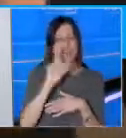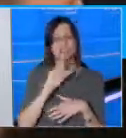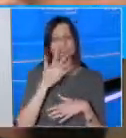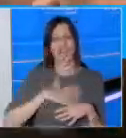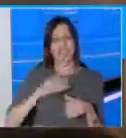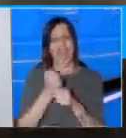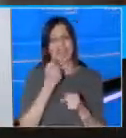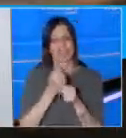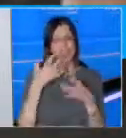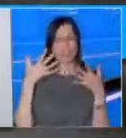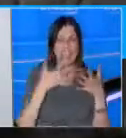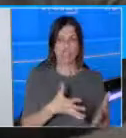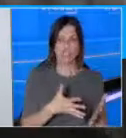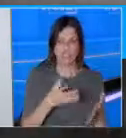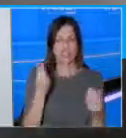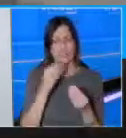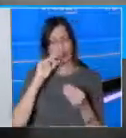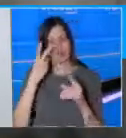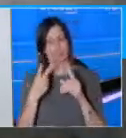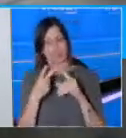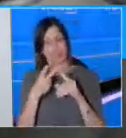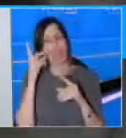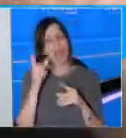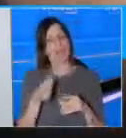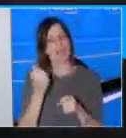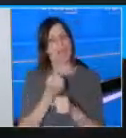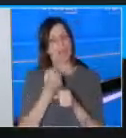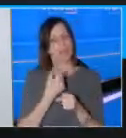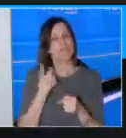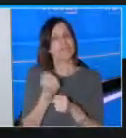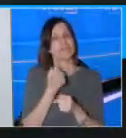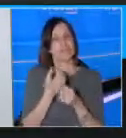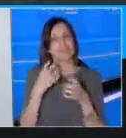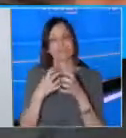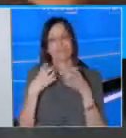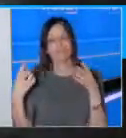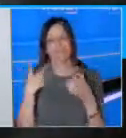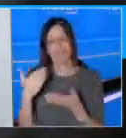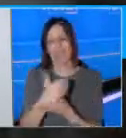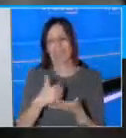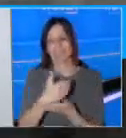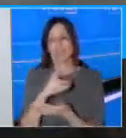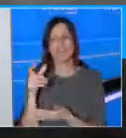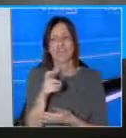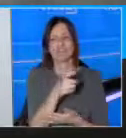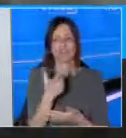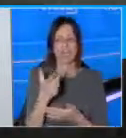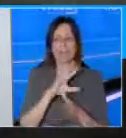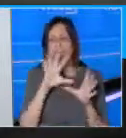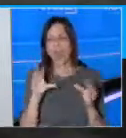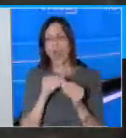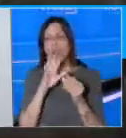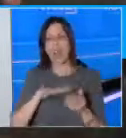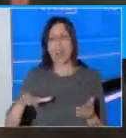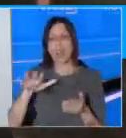מעשי לינץ'. הדבר השני, אתה חייב לעשות פה מבצע ארוך טווח, ולאסוף את הנשק בכל מחיר, בכל אזורי הארץ.